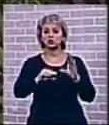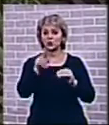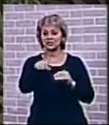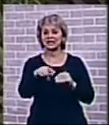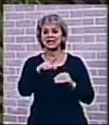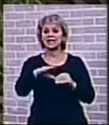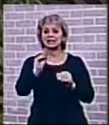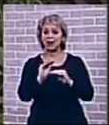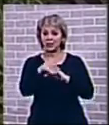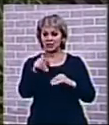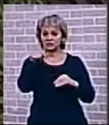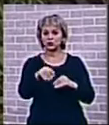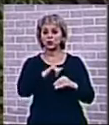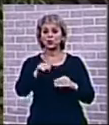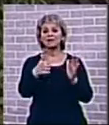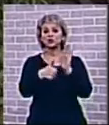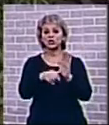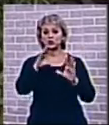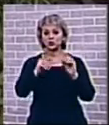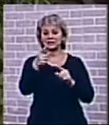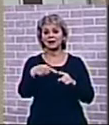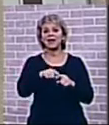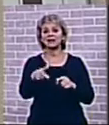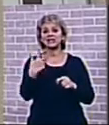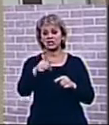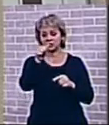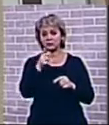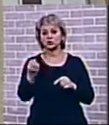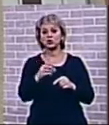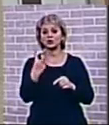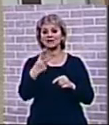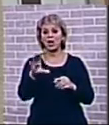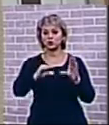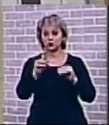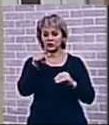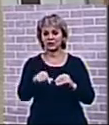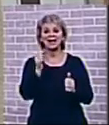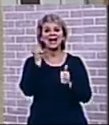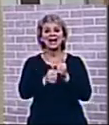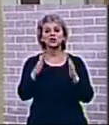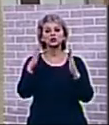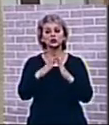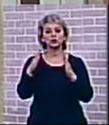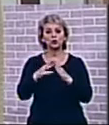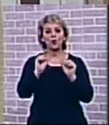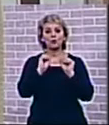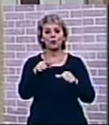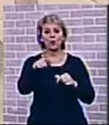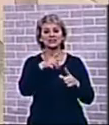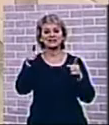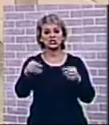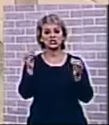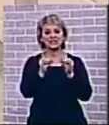еще за 2 доплатили, и у кого 6 счетчиков, это уже на третий месяц еще за 2 счетчика. Каждый дом может в